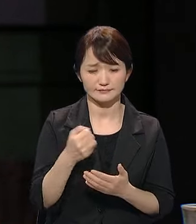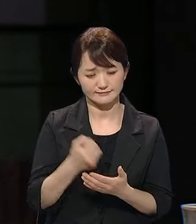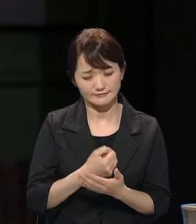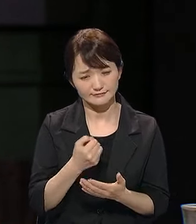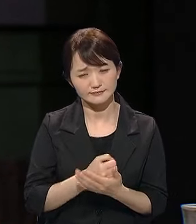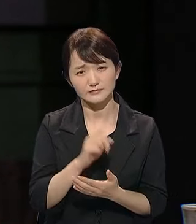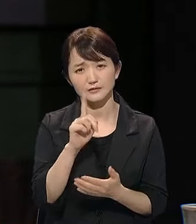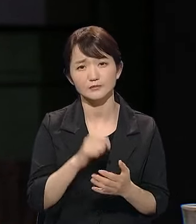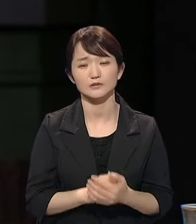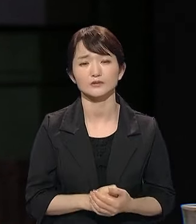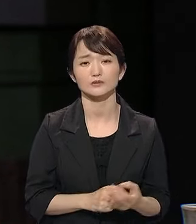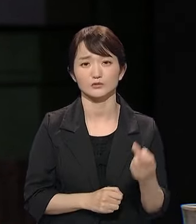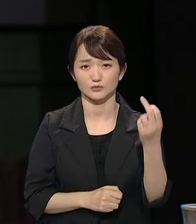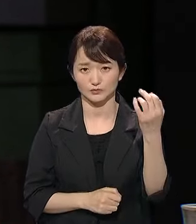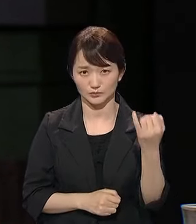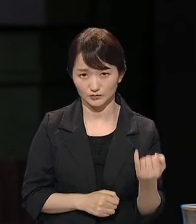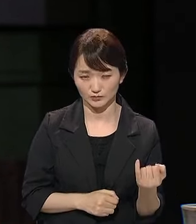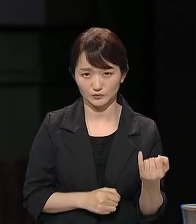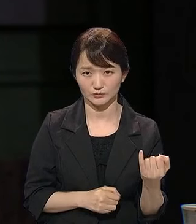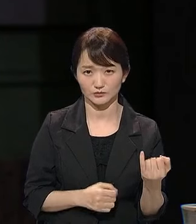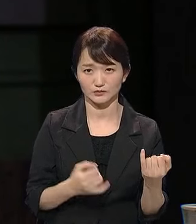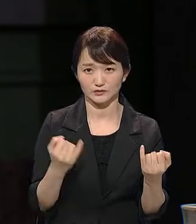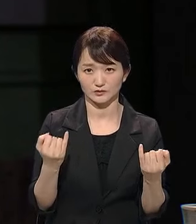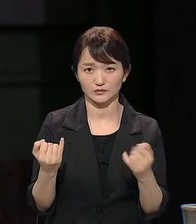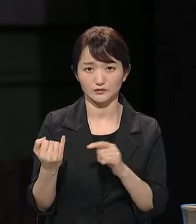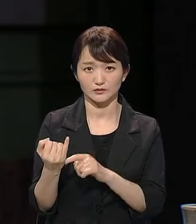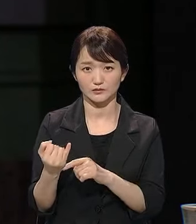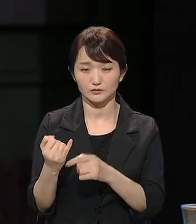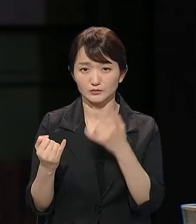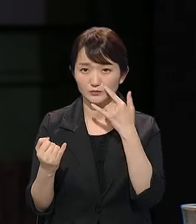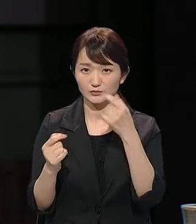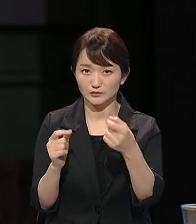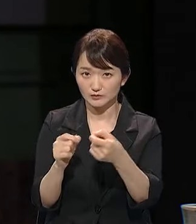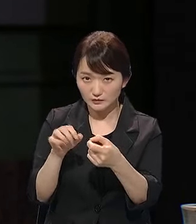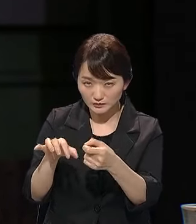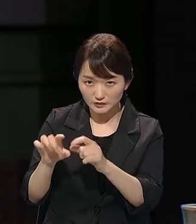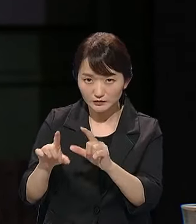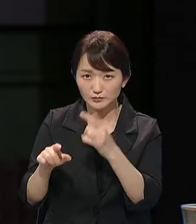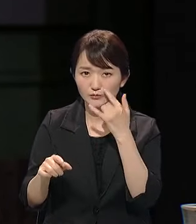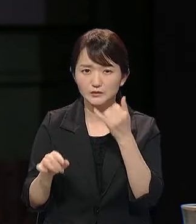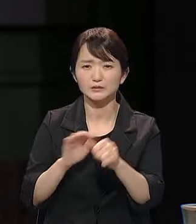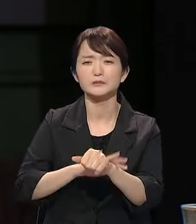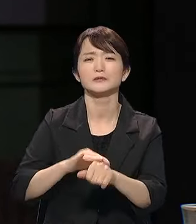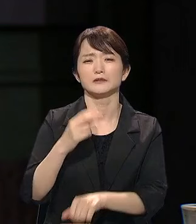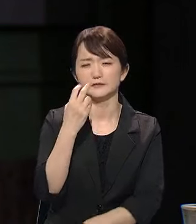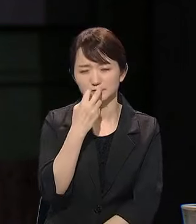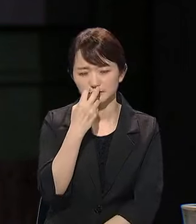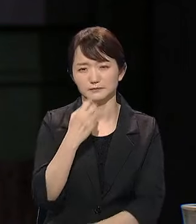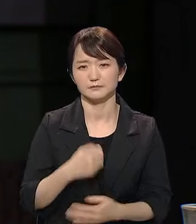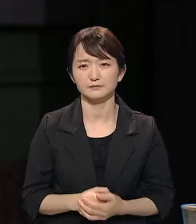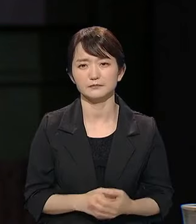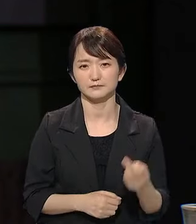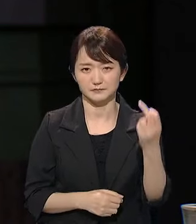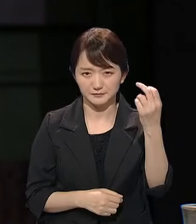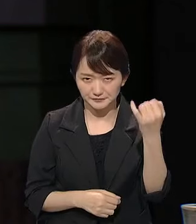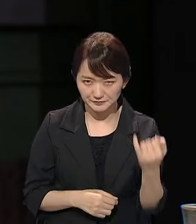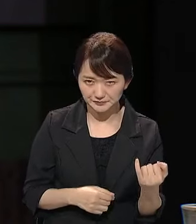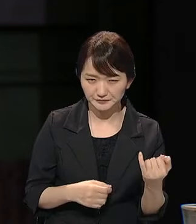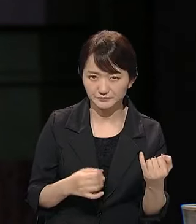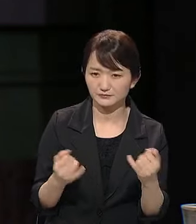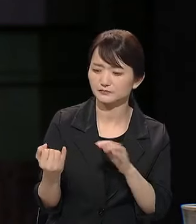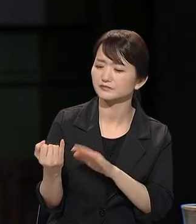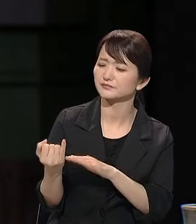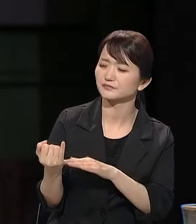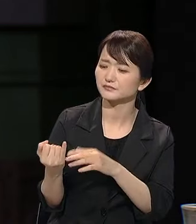오빠와 여동생 있는 사연자는 평소 부모님 옆에 살면서 부모님을 잘 챙겨 왔다고 하는데요 그래서 오빠와 여동생이